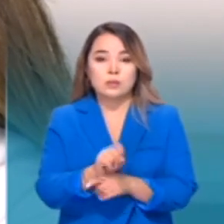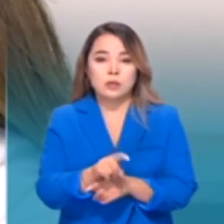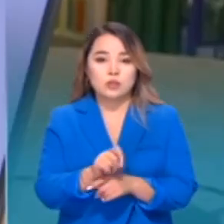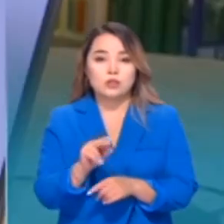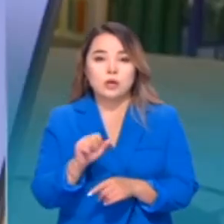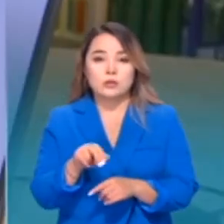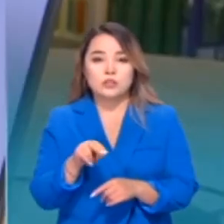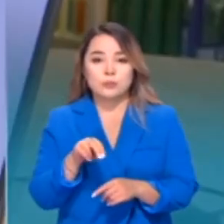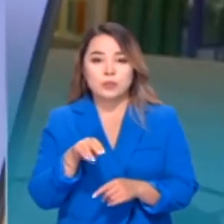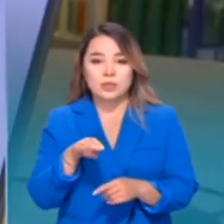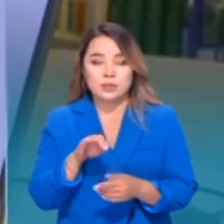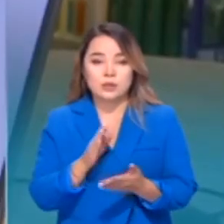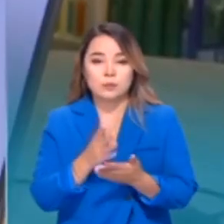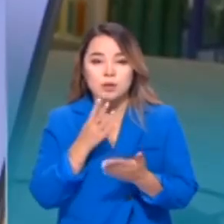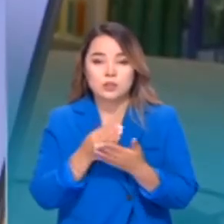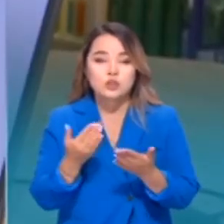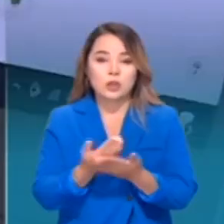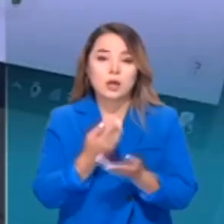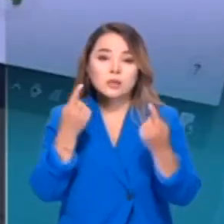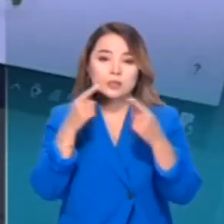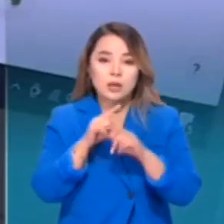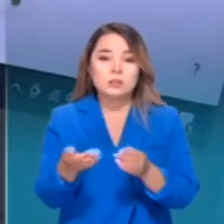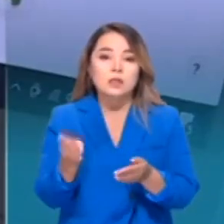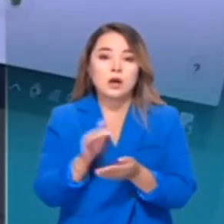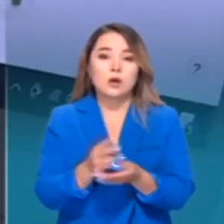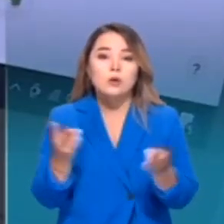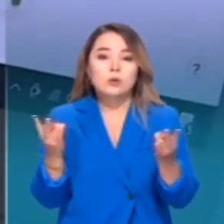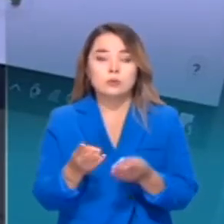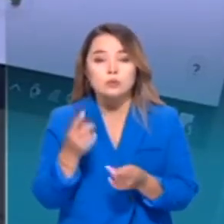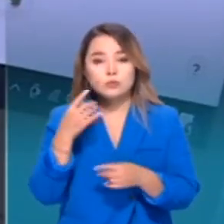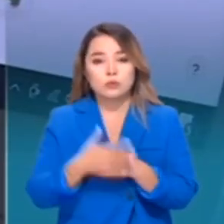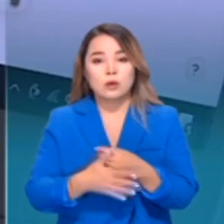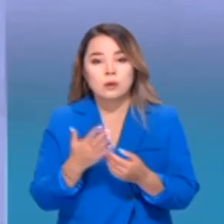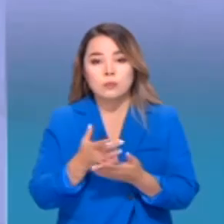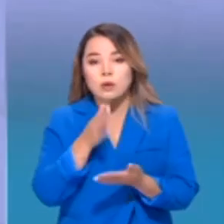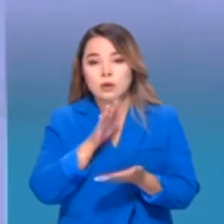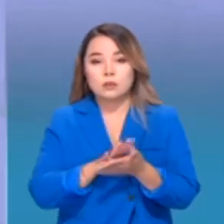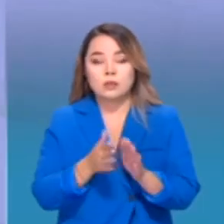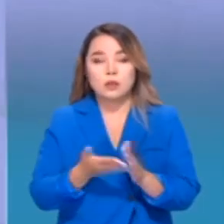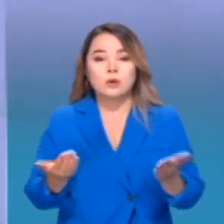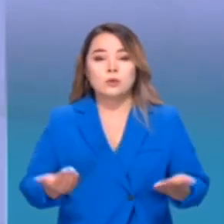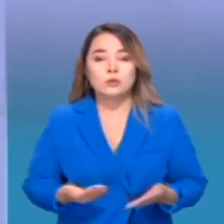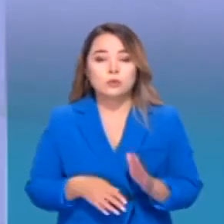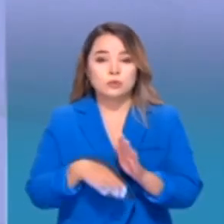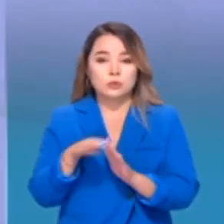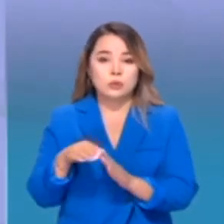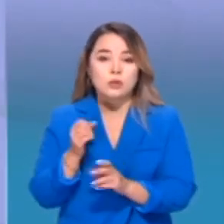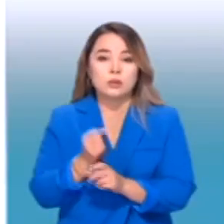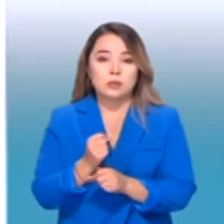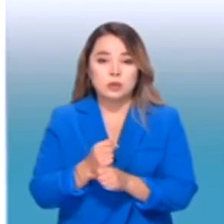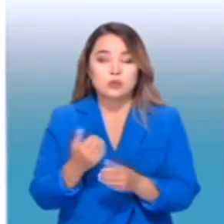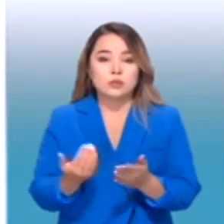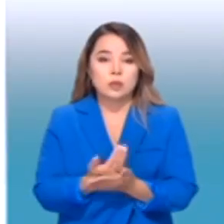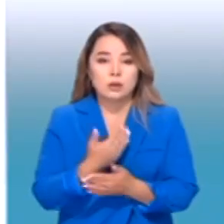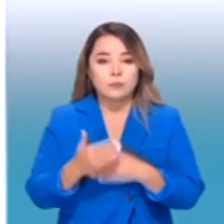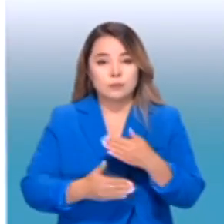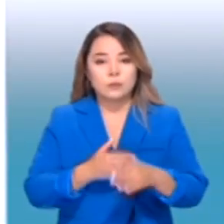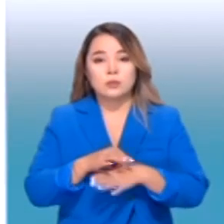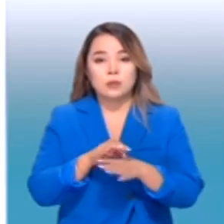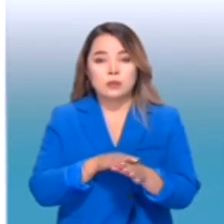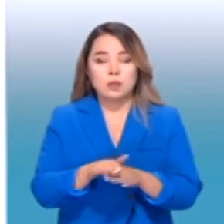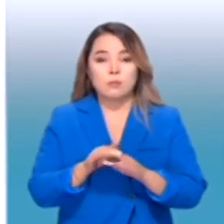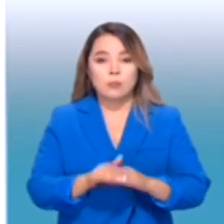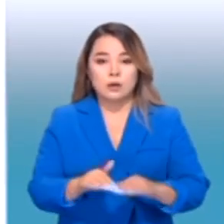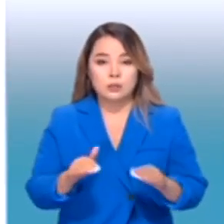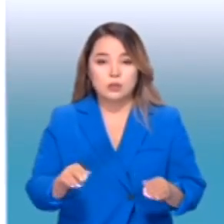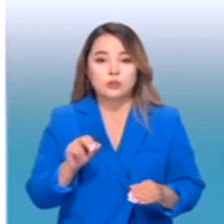арқылы орындап жүргенін көрген ол жаңа технологиямен танысу керегін түсінеді. Өйткені заманауи құралдар адам өмірін жеңілдетіп қана қоймай, жаңа дағдыларды қажет етеді. Сондықтан